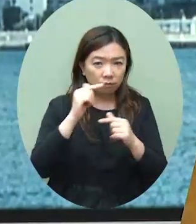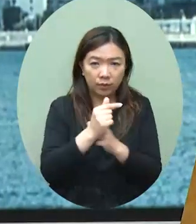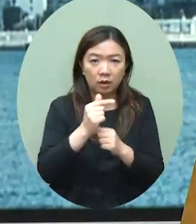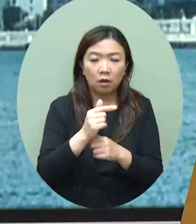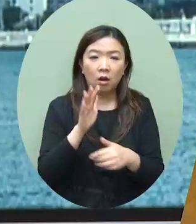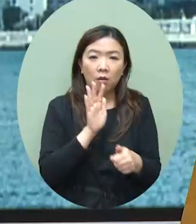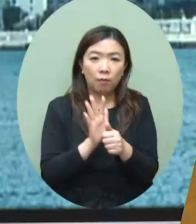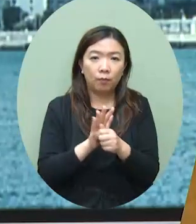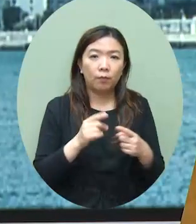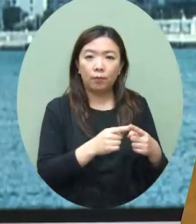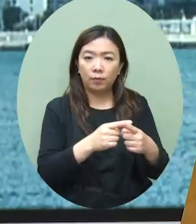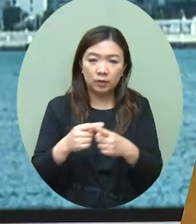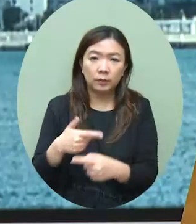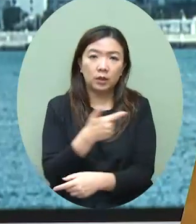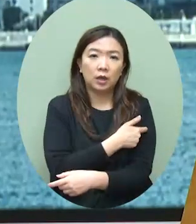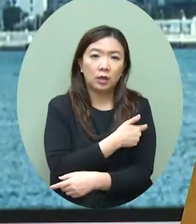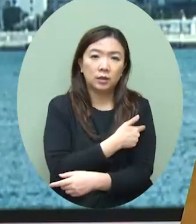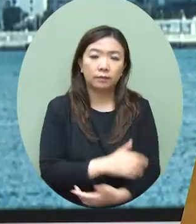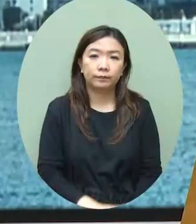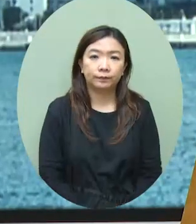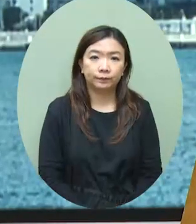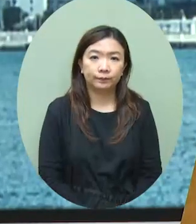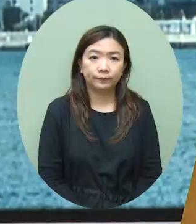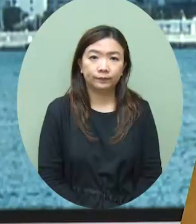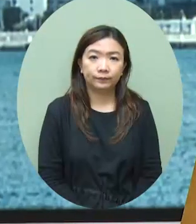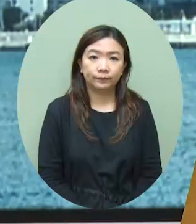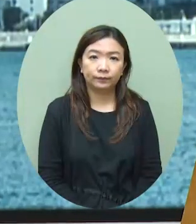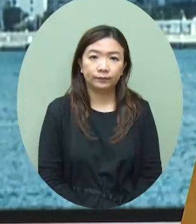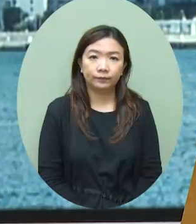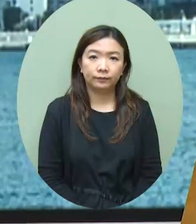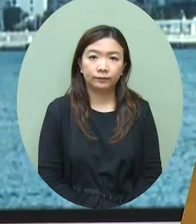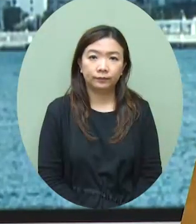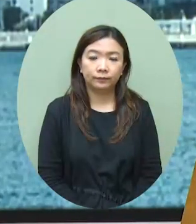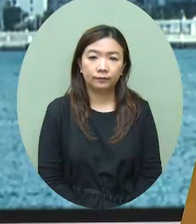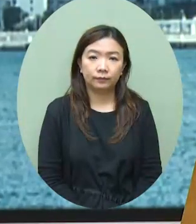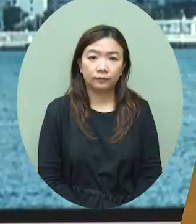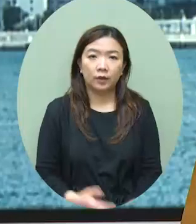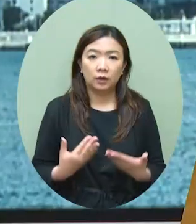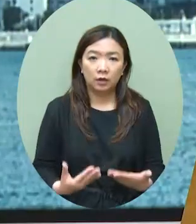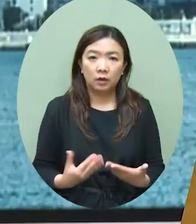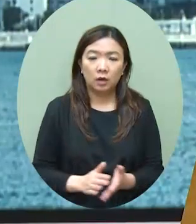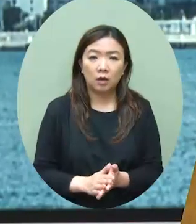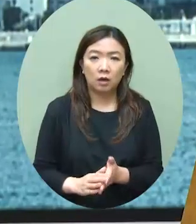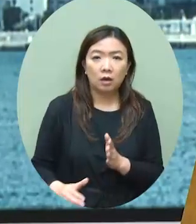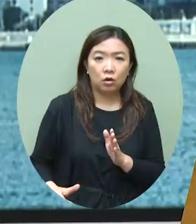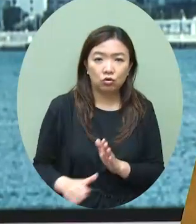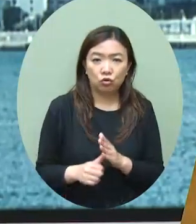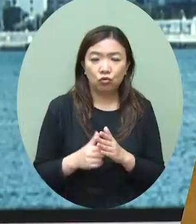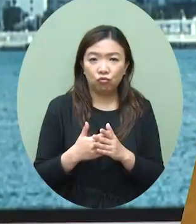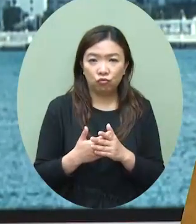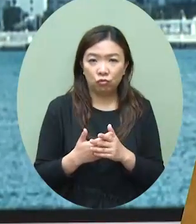民嚟到去打針嘅。咁所以而家我哋最大嘅誘因就係疫苗通行